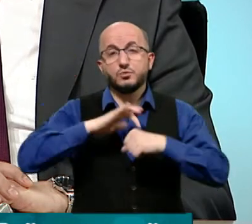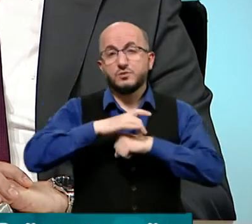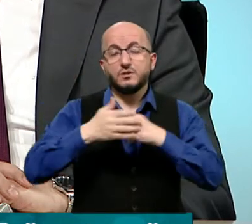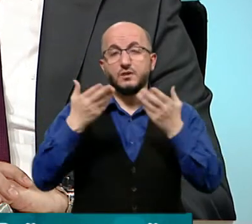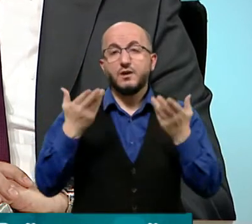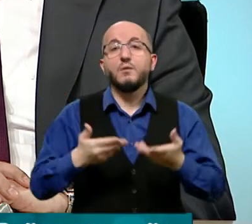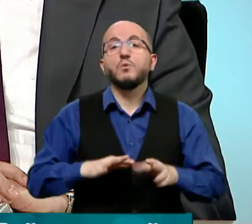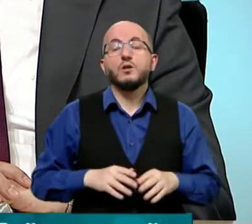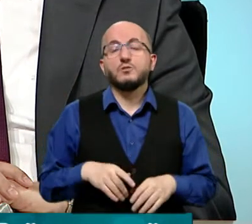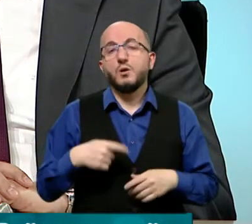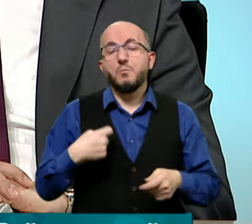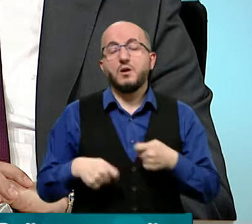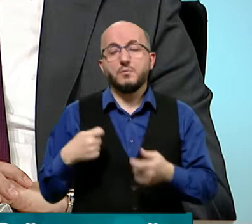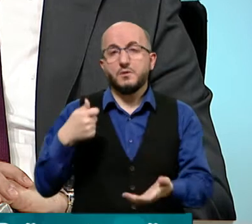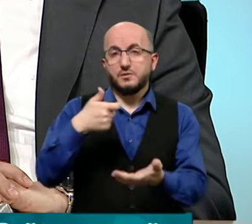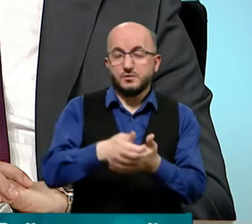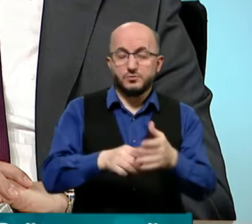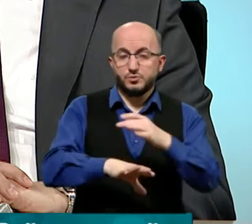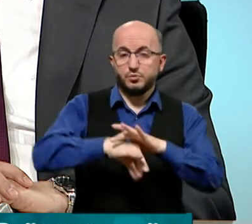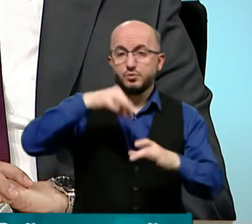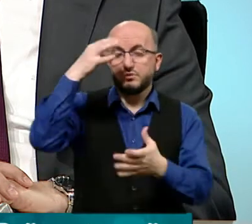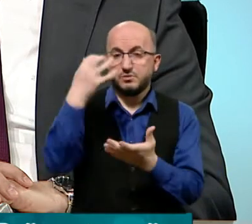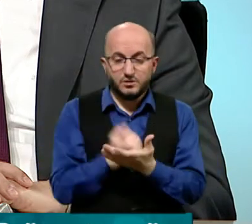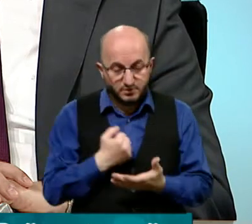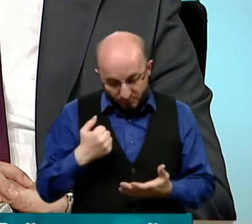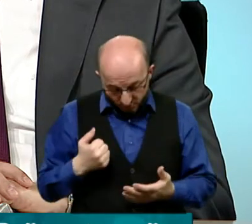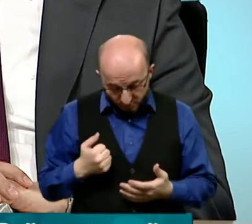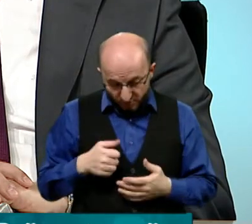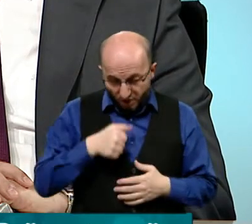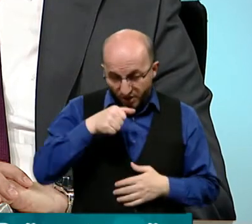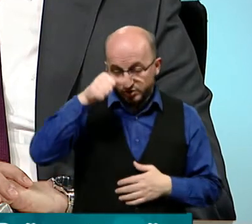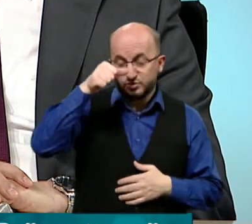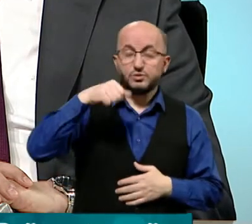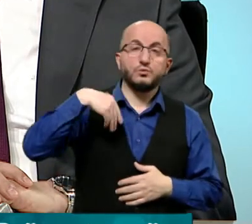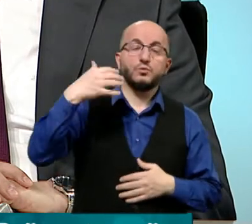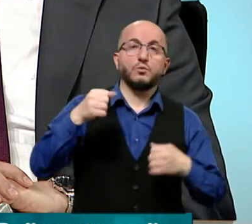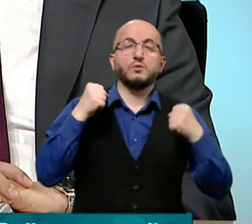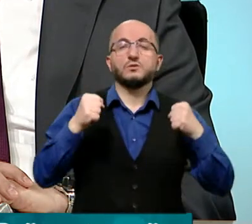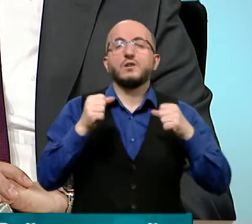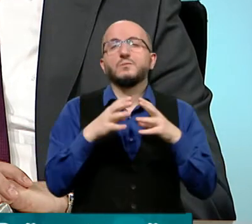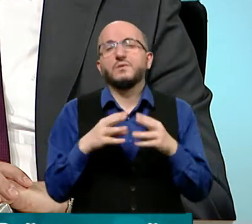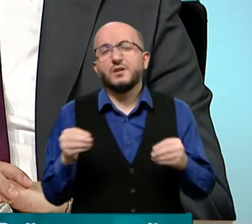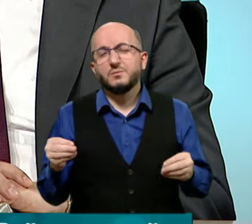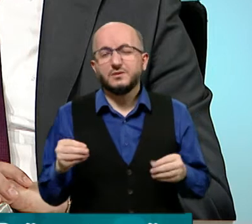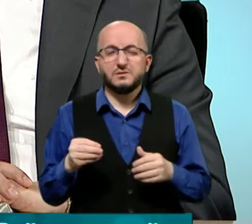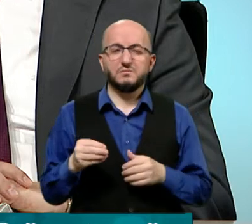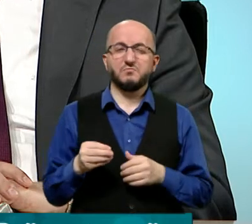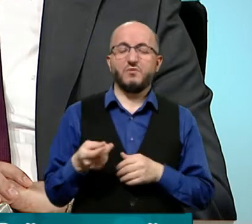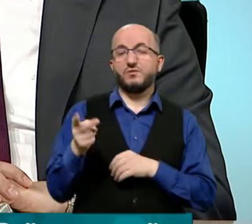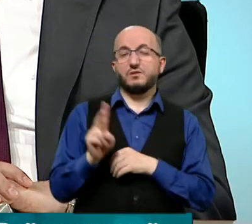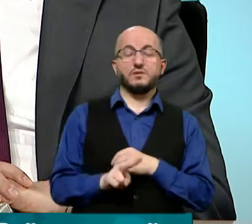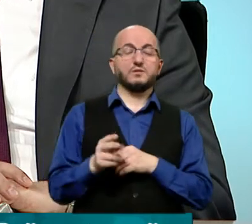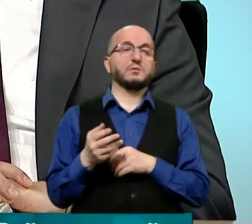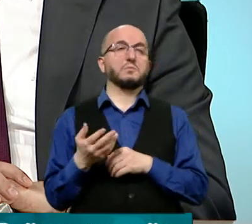Biz yatırmıştık, çıktı bize Ahmet abi de olduğu gibi. Sonra sağlığımızı kaybettik veya işte vefat